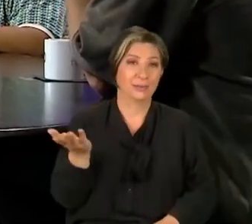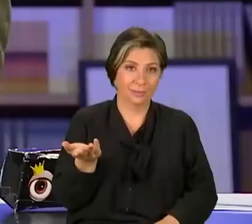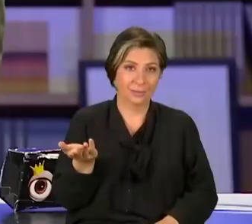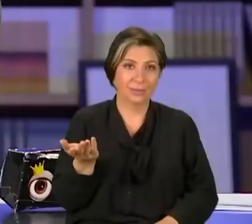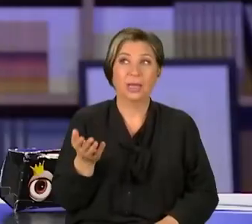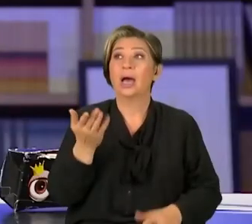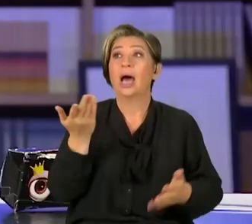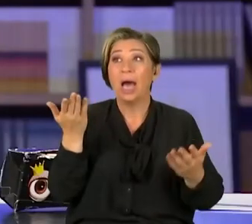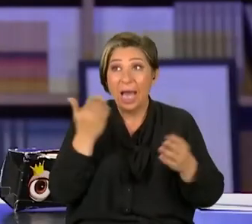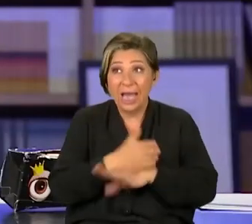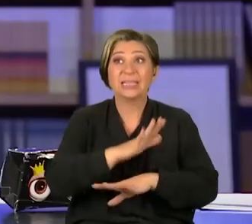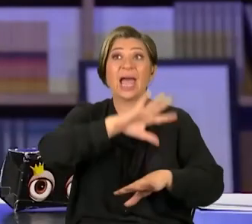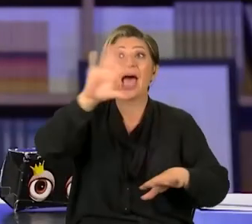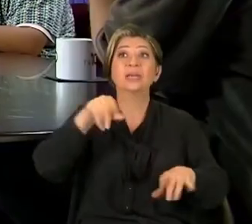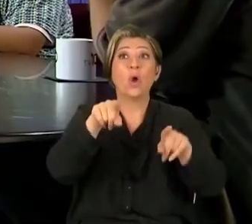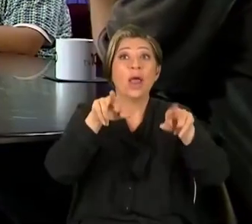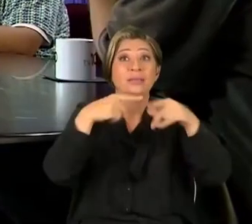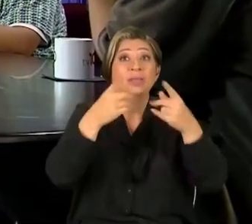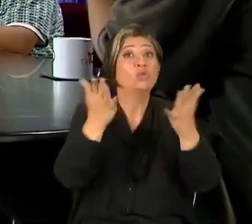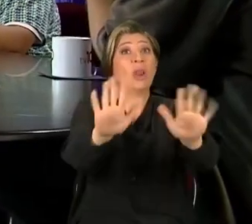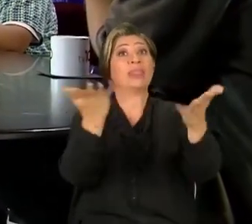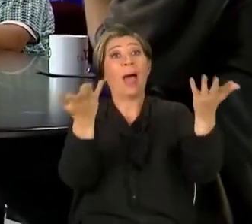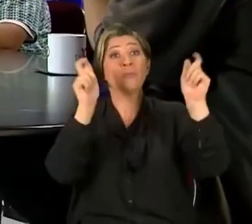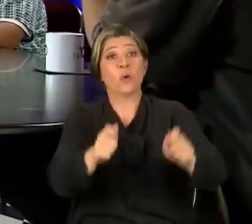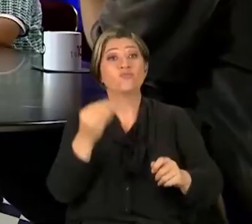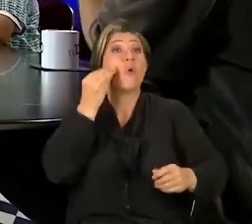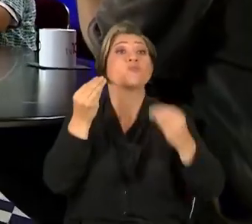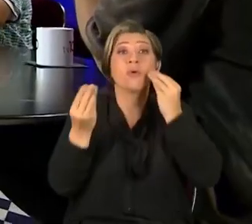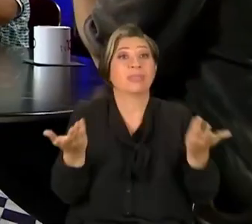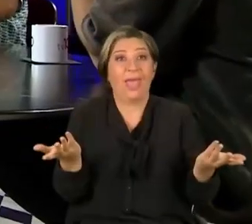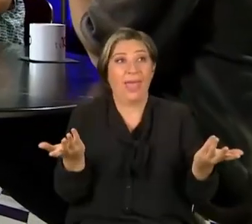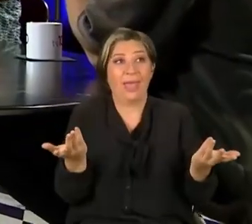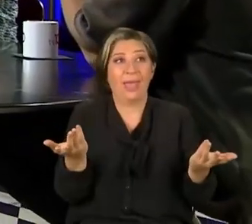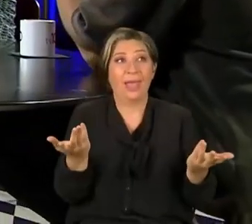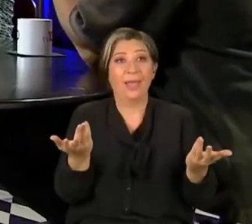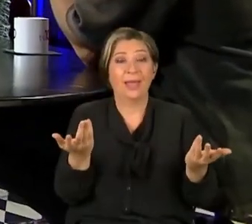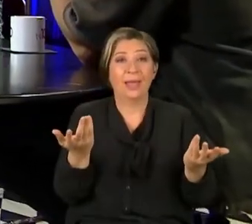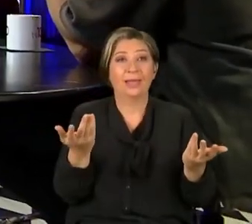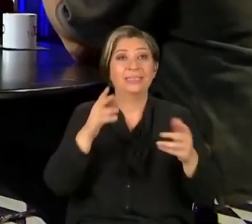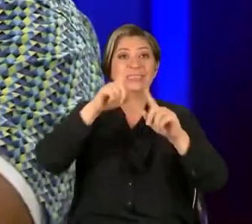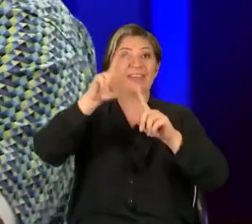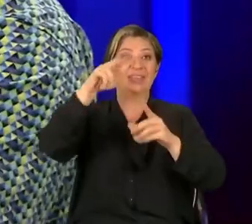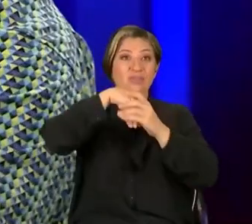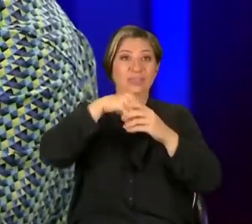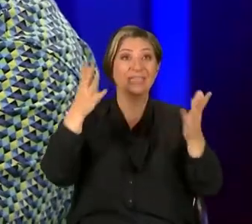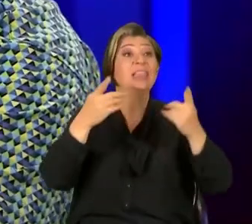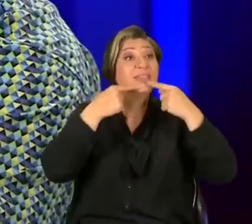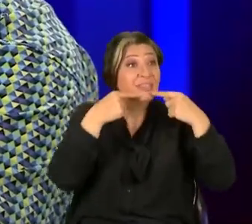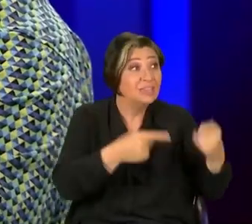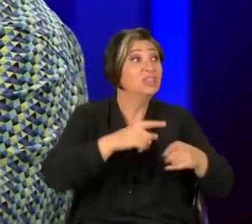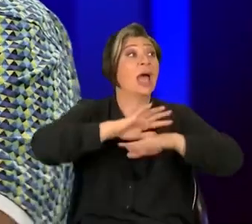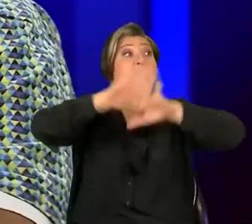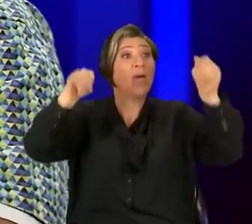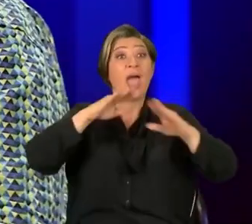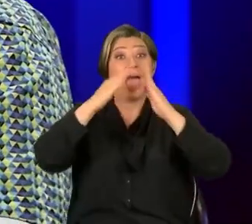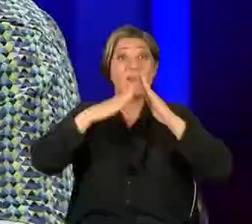yani Hadi hakikaten herkes öyle dedi dur lan ne yapıyor Ben bunu diyor adam şeyden televizyondan deyince bütün